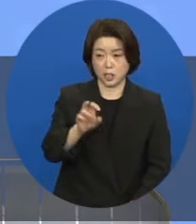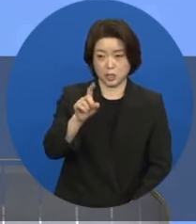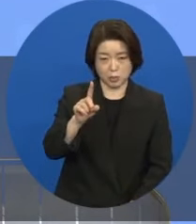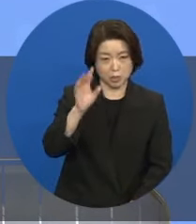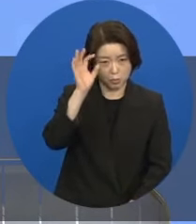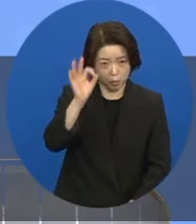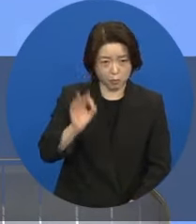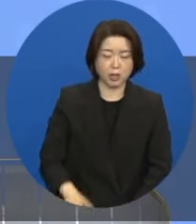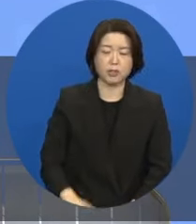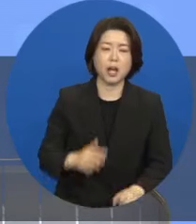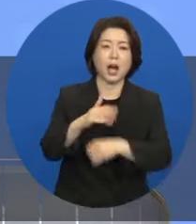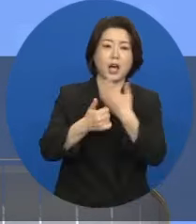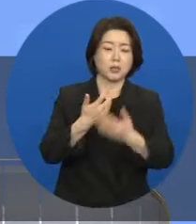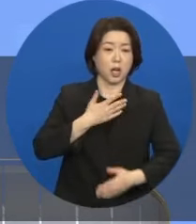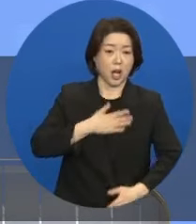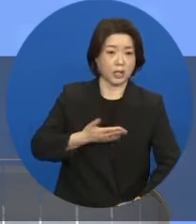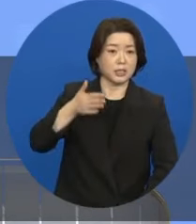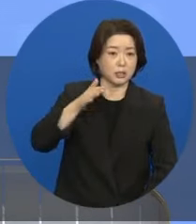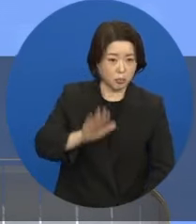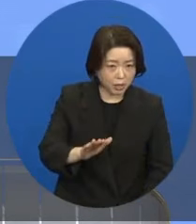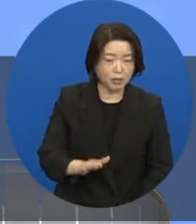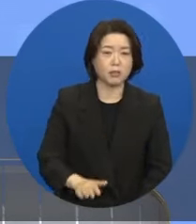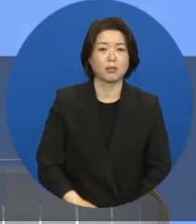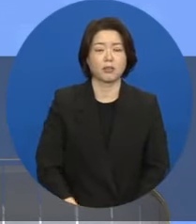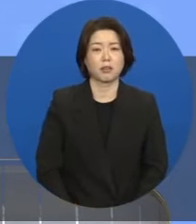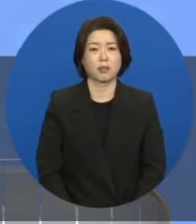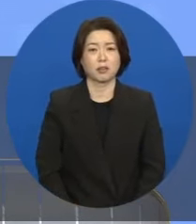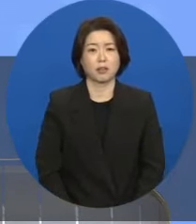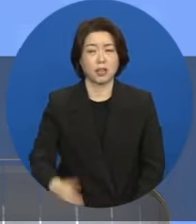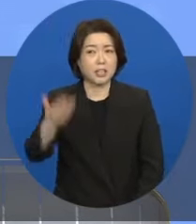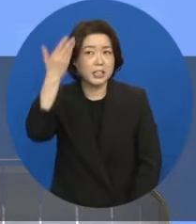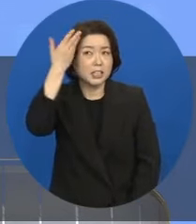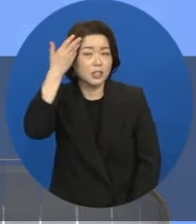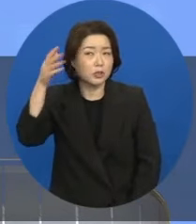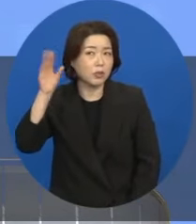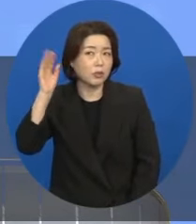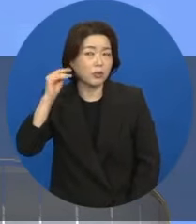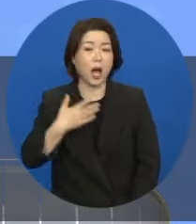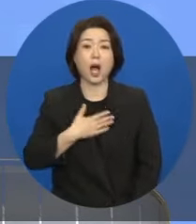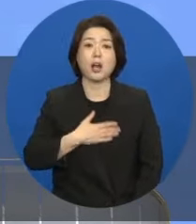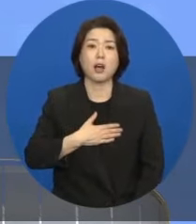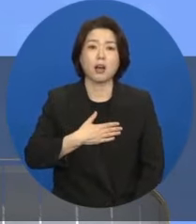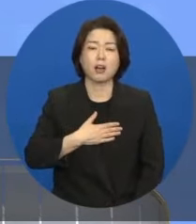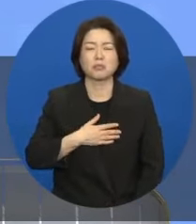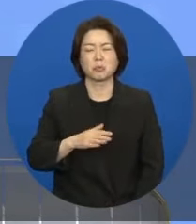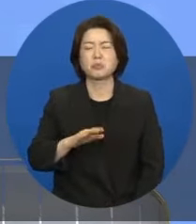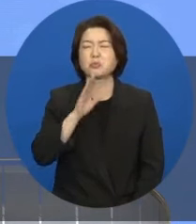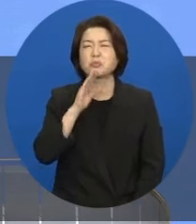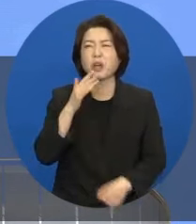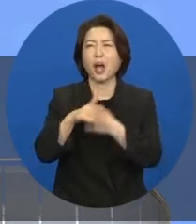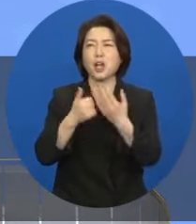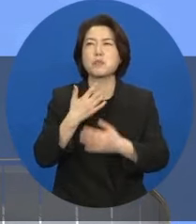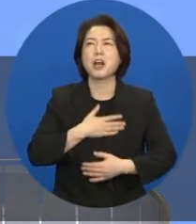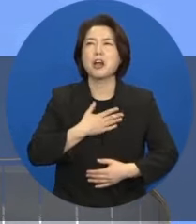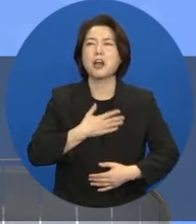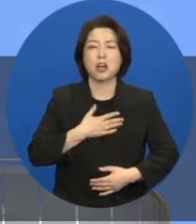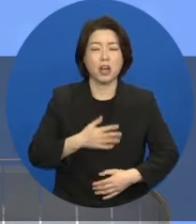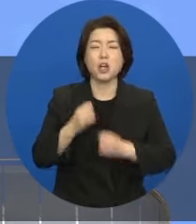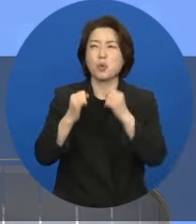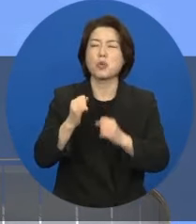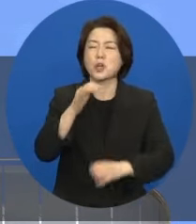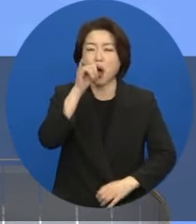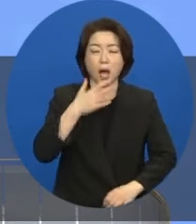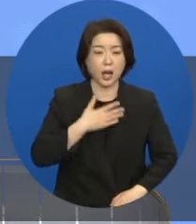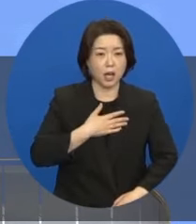얘기합니다 하나님을 알되 지식으로 알아 들어봤어요 아 하나님 존재하시는